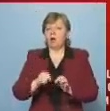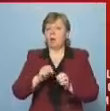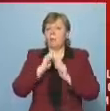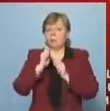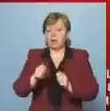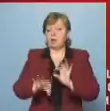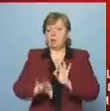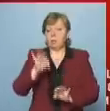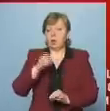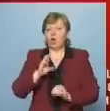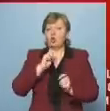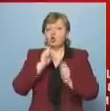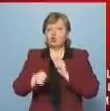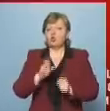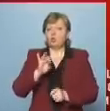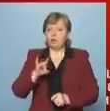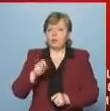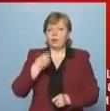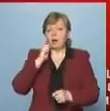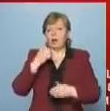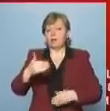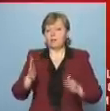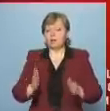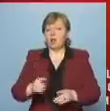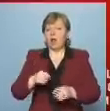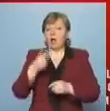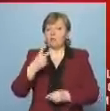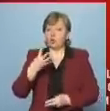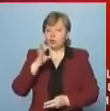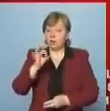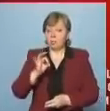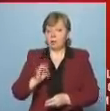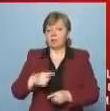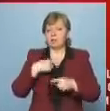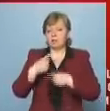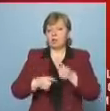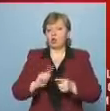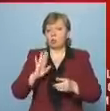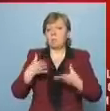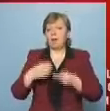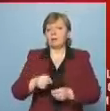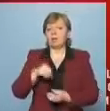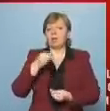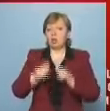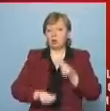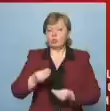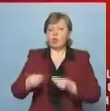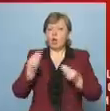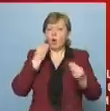сувениры, деликатесы и конфеты. 24% опрошенных сказали, что собираются дарить мягкие игрушки, далее по списку косметика и